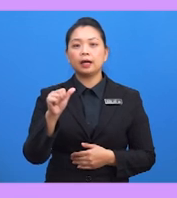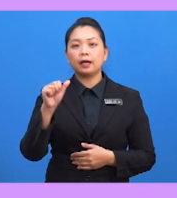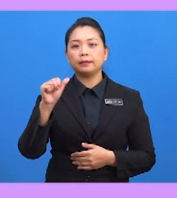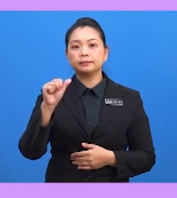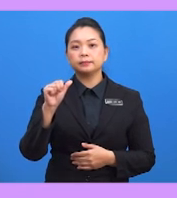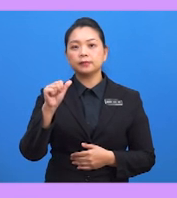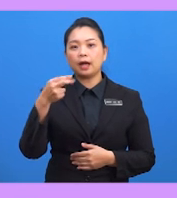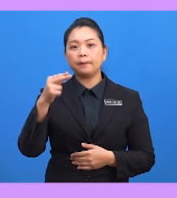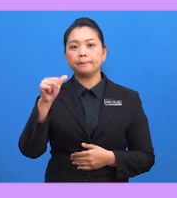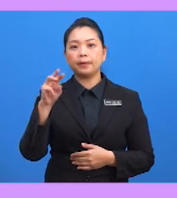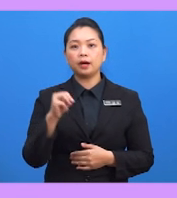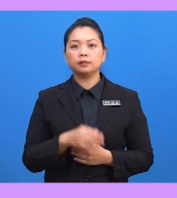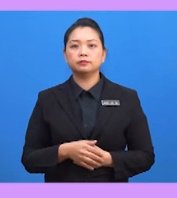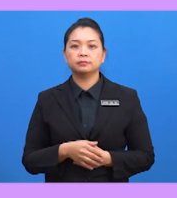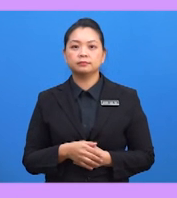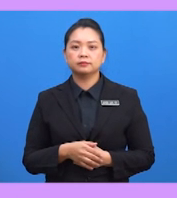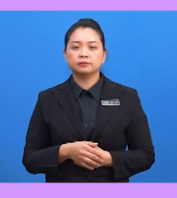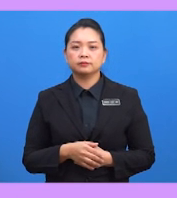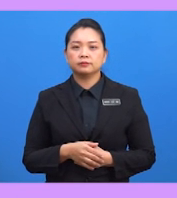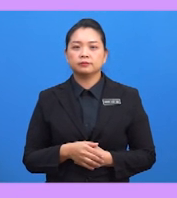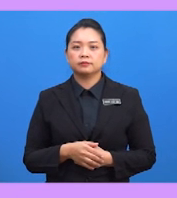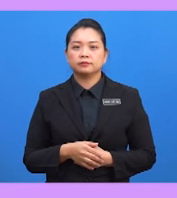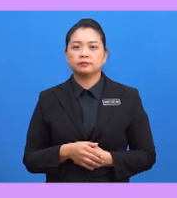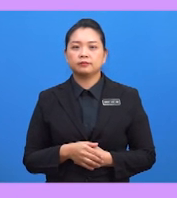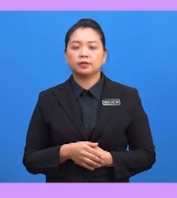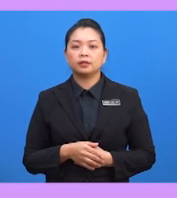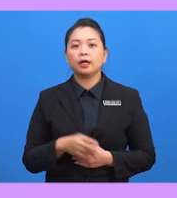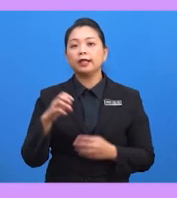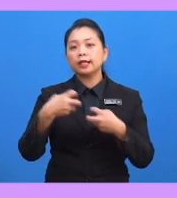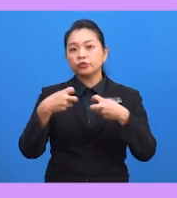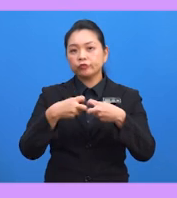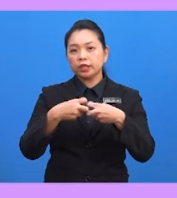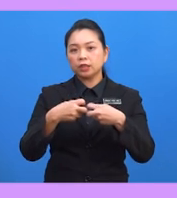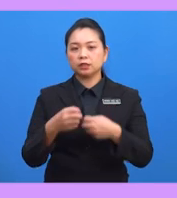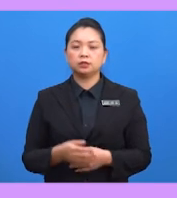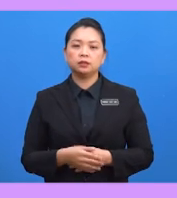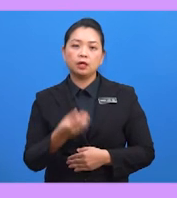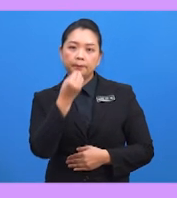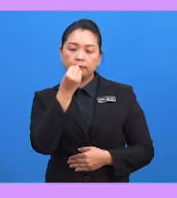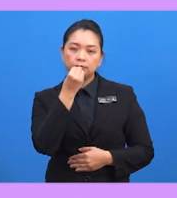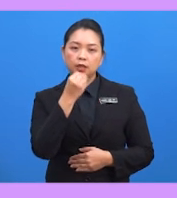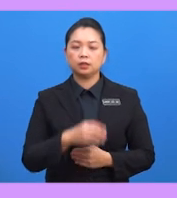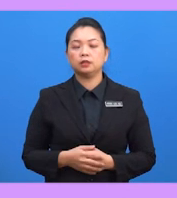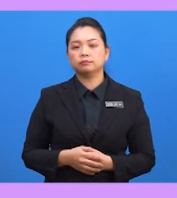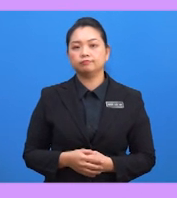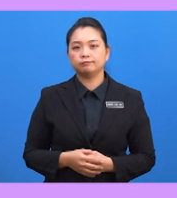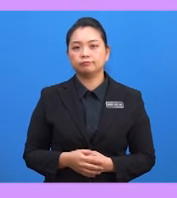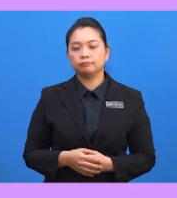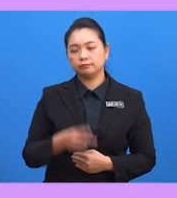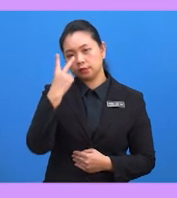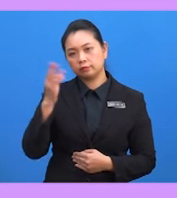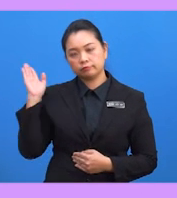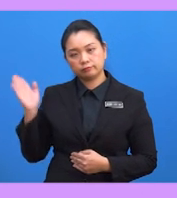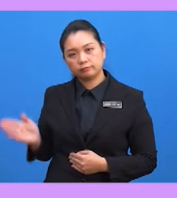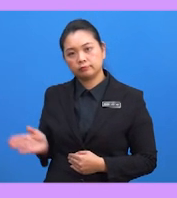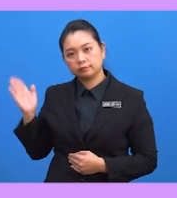bapa RM300, ansuran kereta RM500, bil elektrik air dan telefon RM400 serta makanan